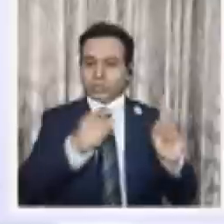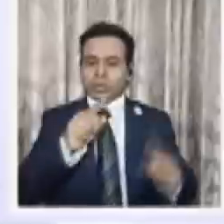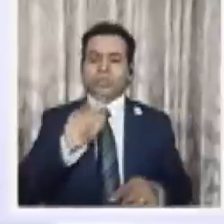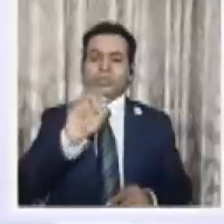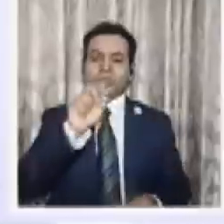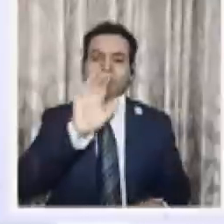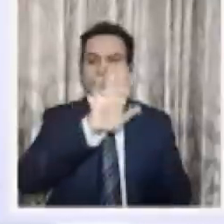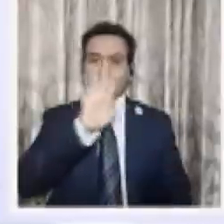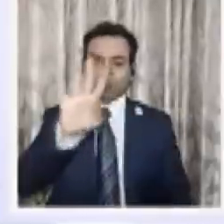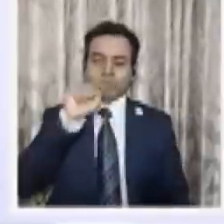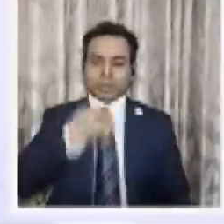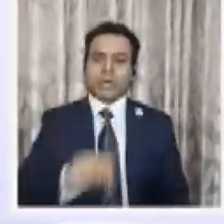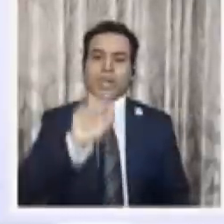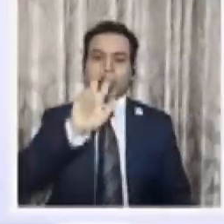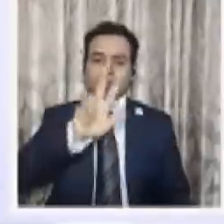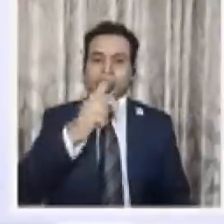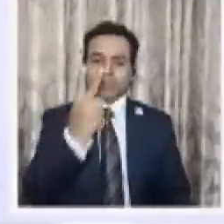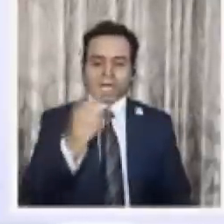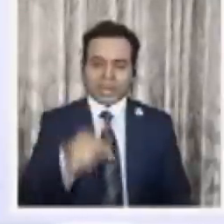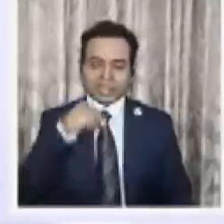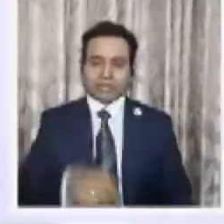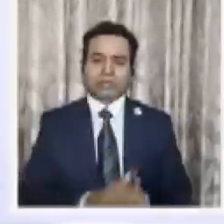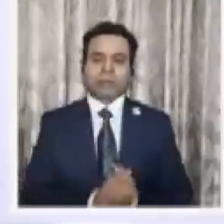1,15,397 জন, শনাক্ত বিবেচনায় সুস্থতার হার